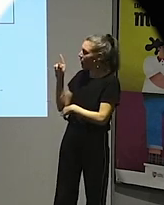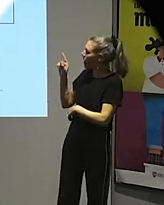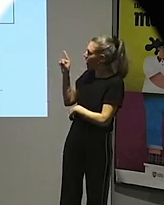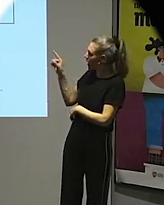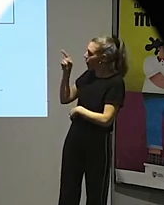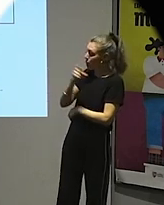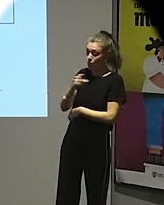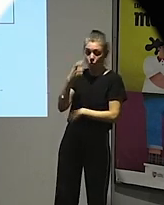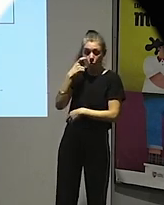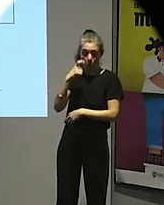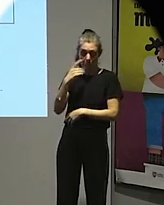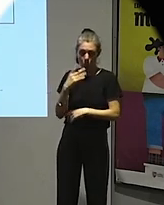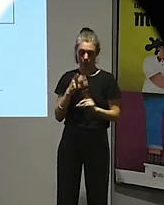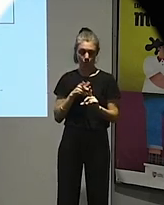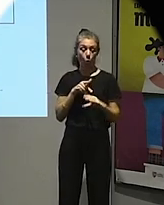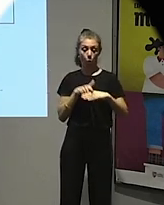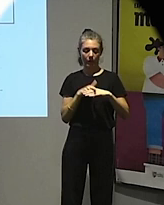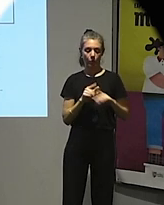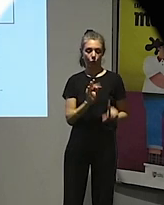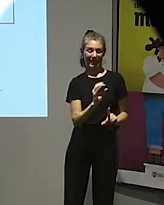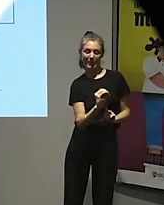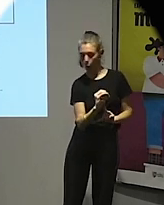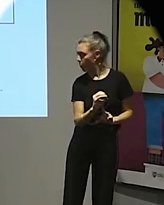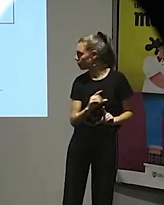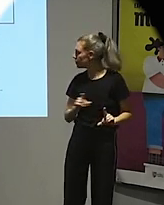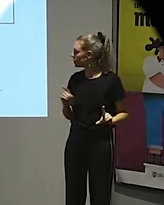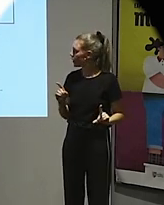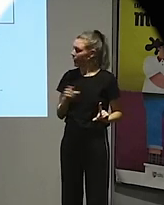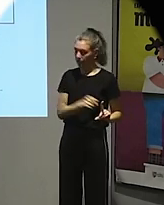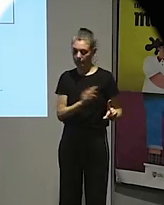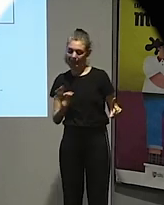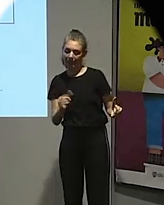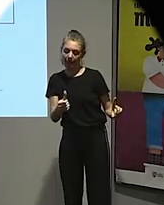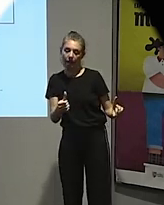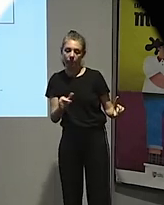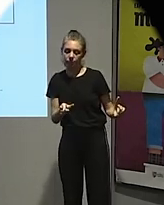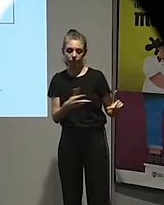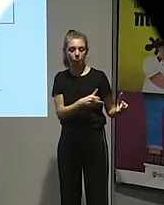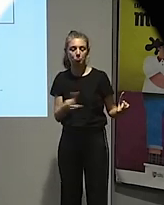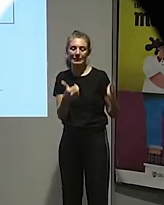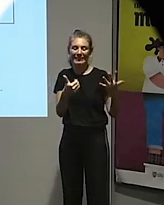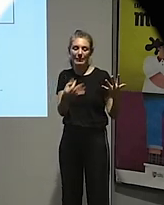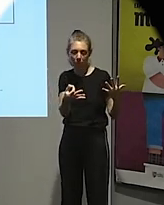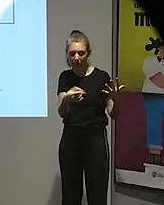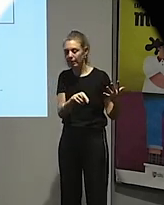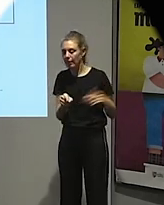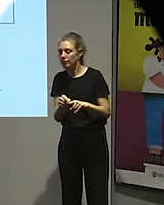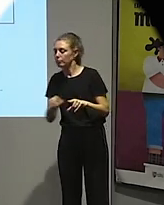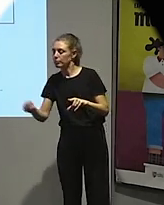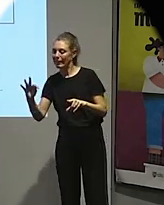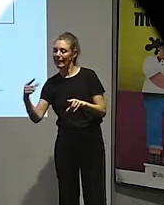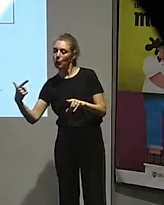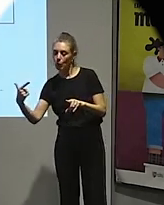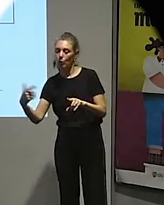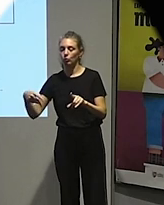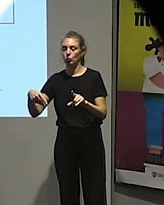l'étude pour chaque graphique, c'est T0. On fait passer les tests au départ. T1, c'est au bout de 6 semaines. Et puis T2, c'est au bout de 12